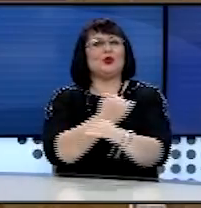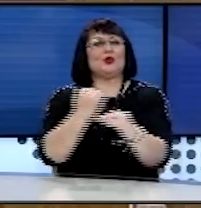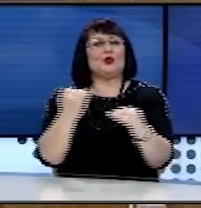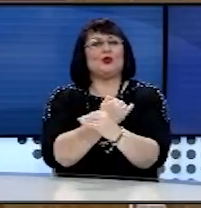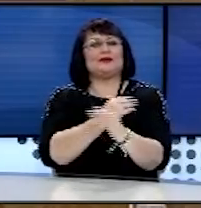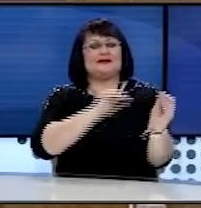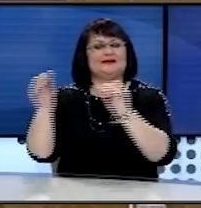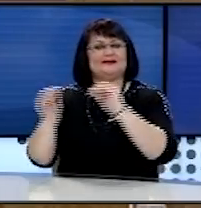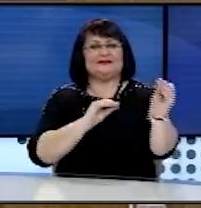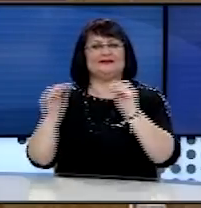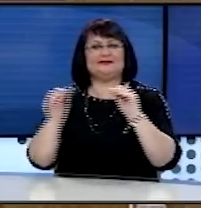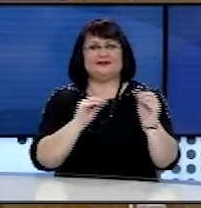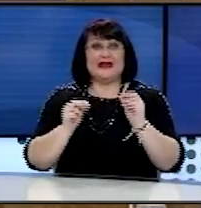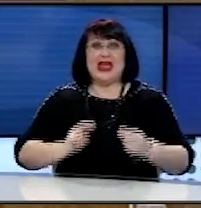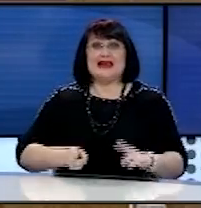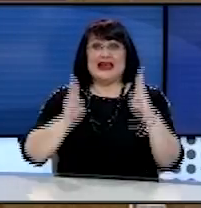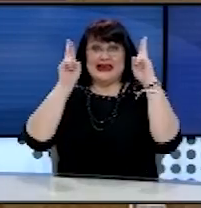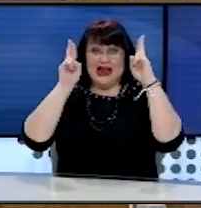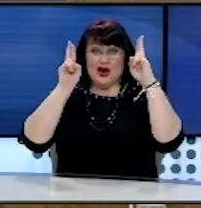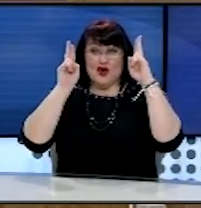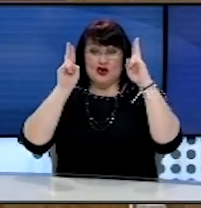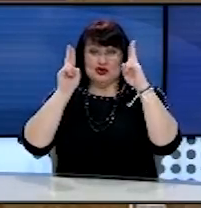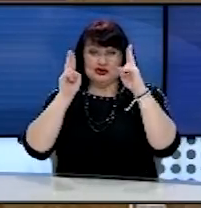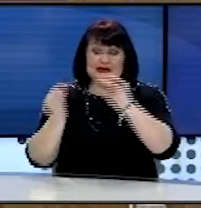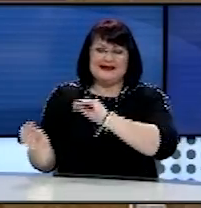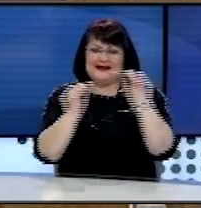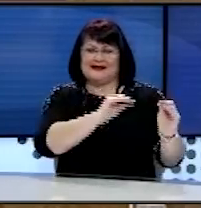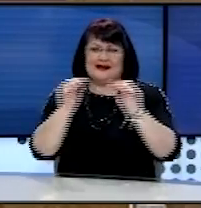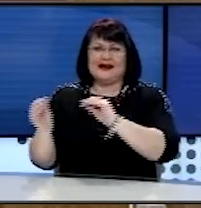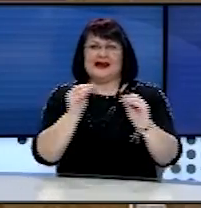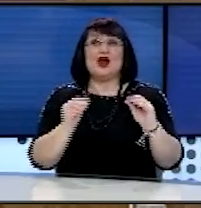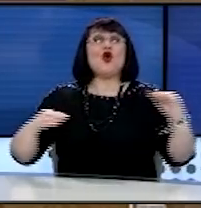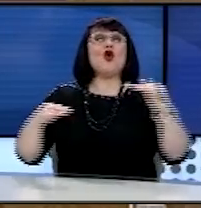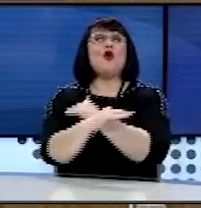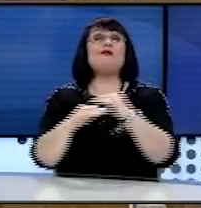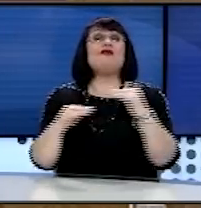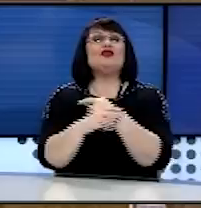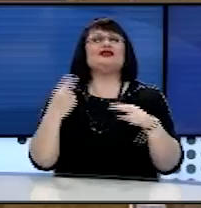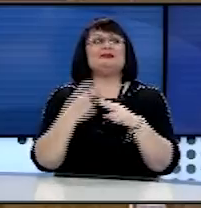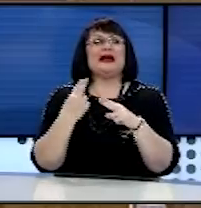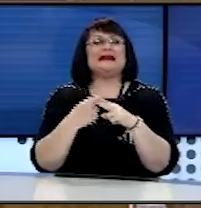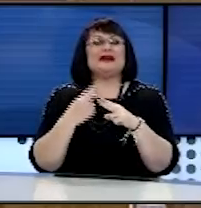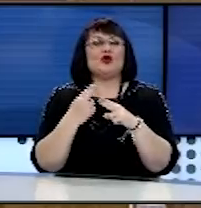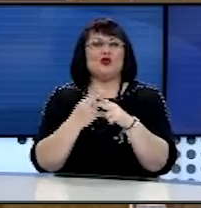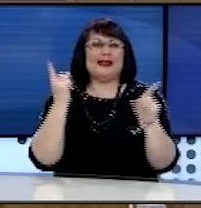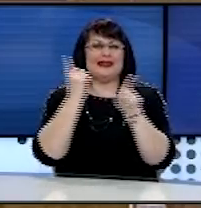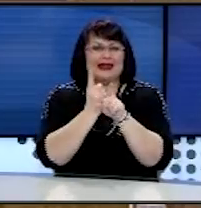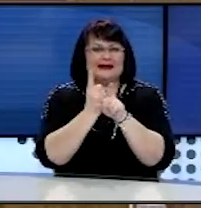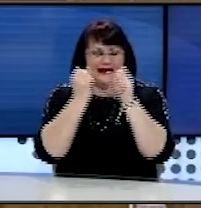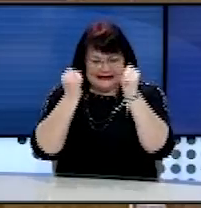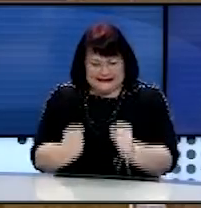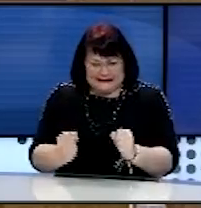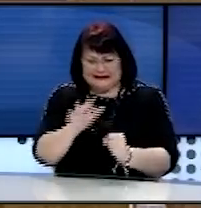λέμε ένας ενεργειακός και διαμετακομιστικός κόμβος με μια ιδιαίτερα